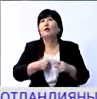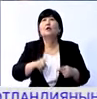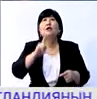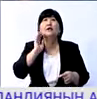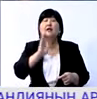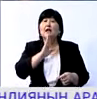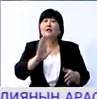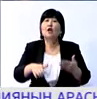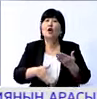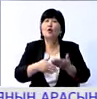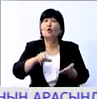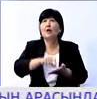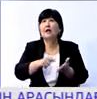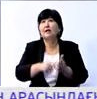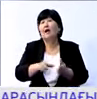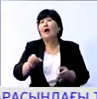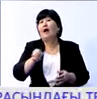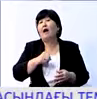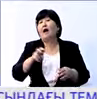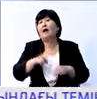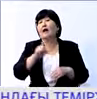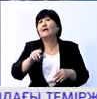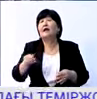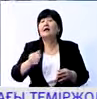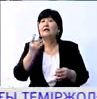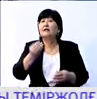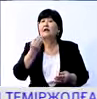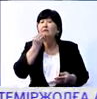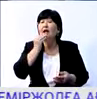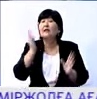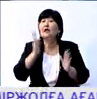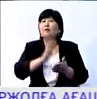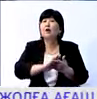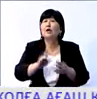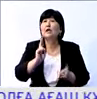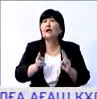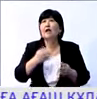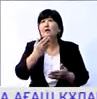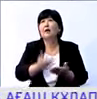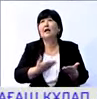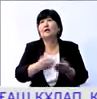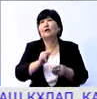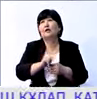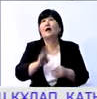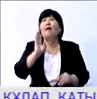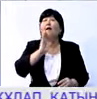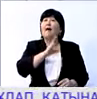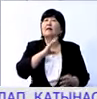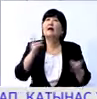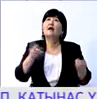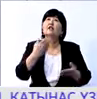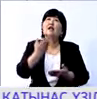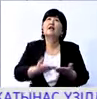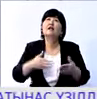аналарға көмекші кабинеті. Мұнда ақ халаттылар нәрестелердің табиғи құнарлы тағамдарын дайындаудың әдістерін үйретіп, аналарға қажетті